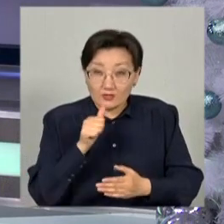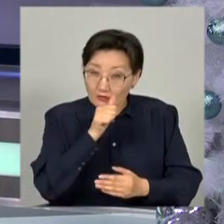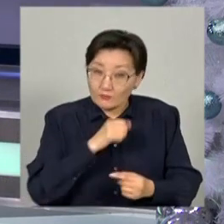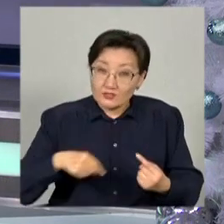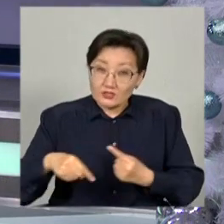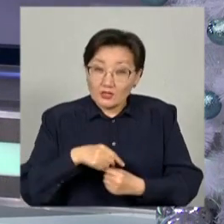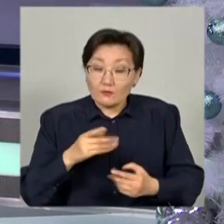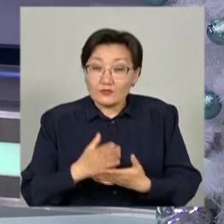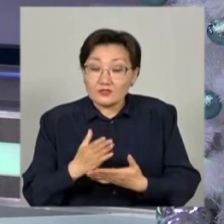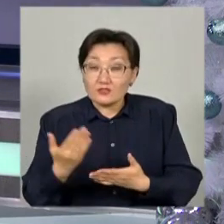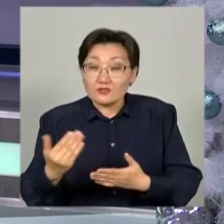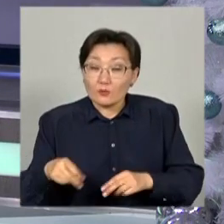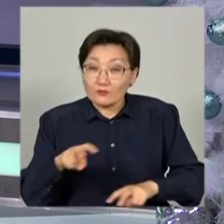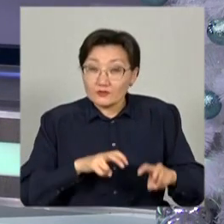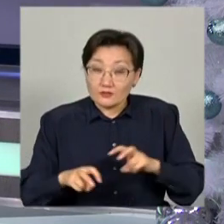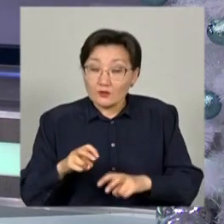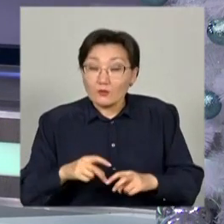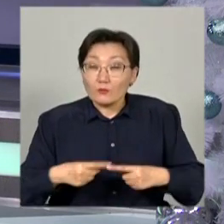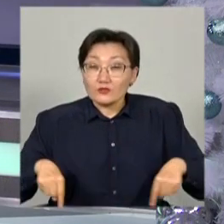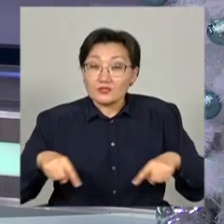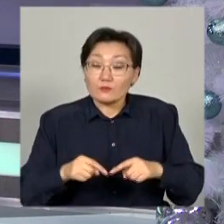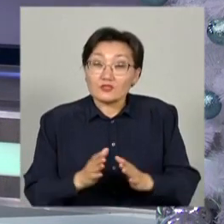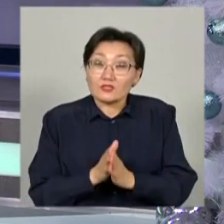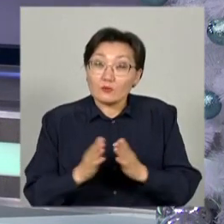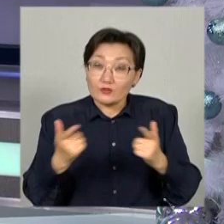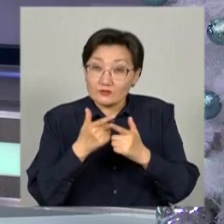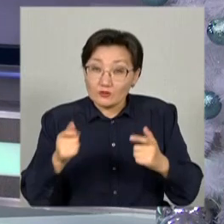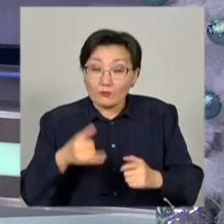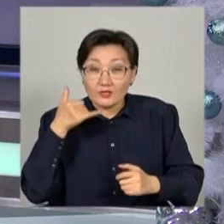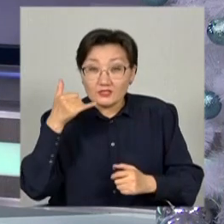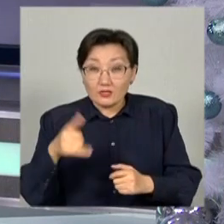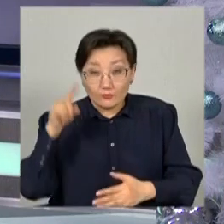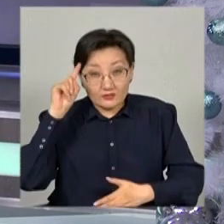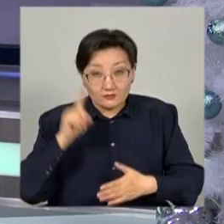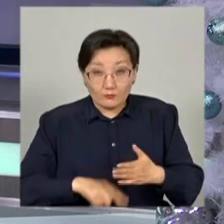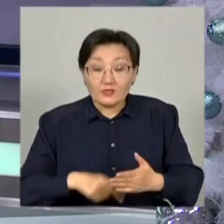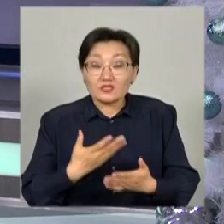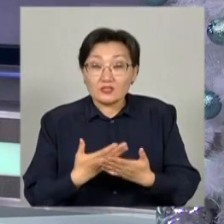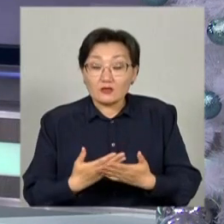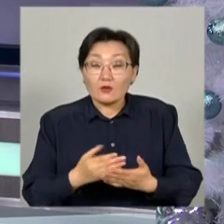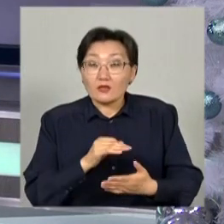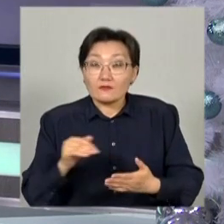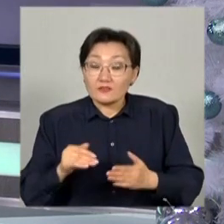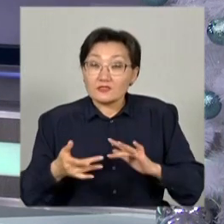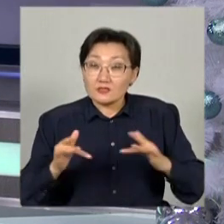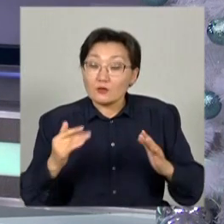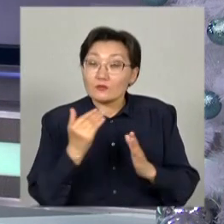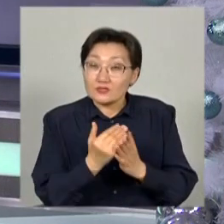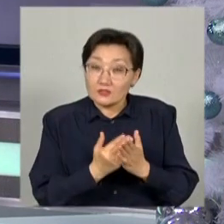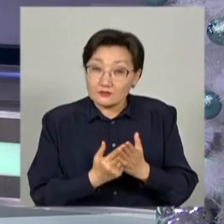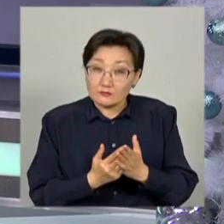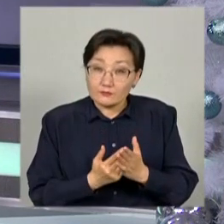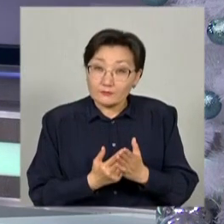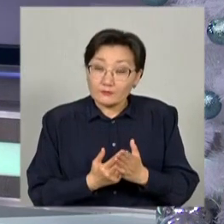О местонахождении разыскиваемых в агентстве просят сообщить по телефонам доверия, указанным на официальных страницах ведомства в